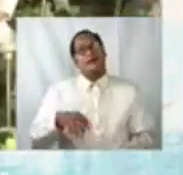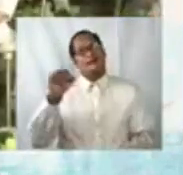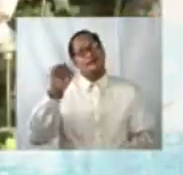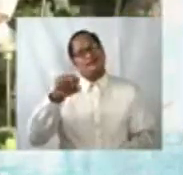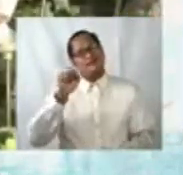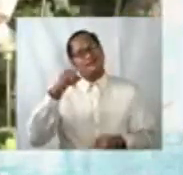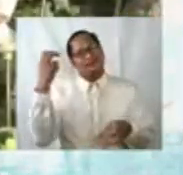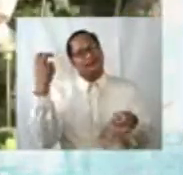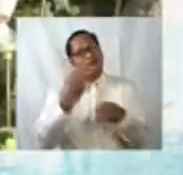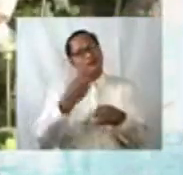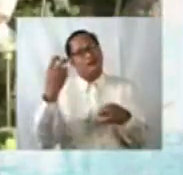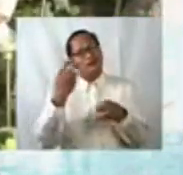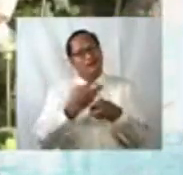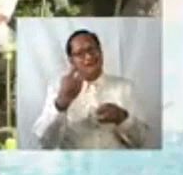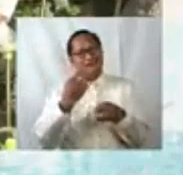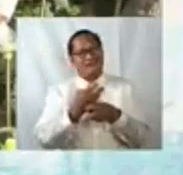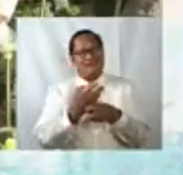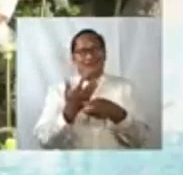pong